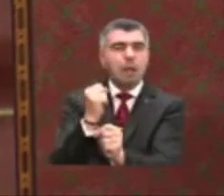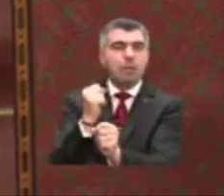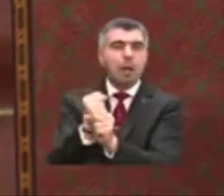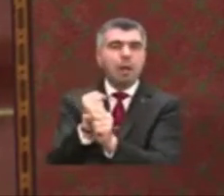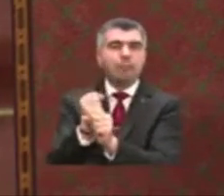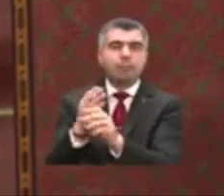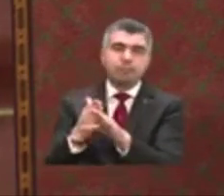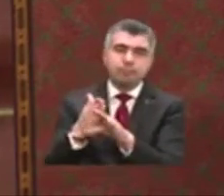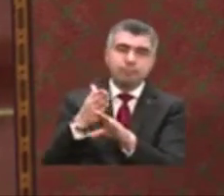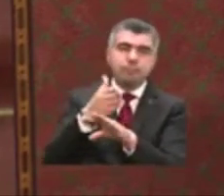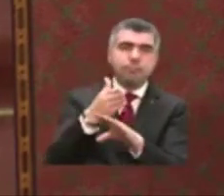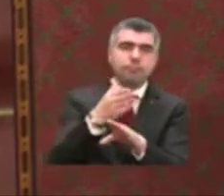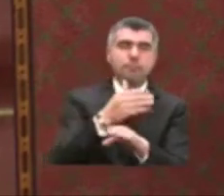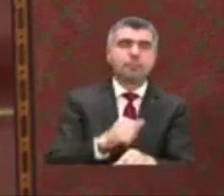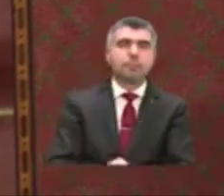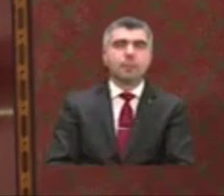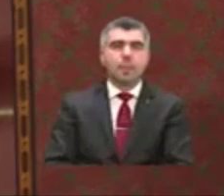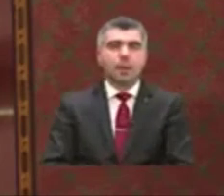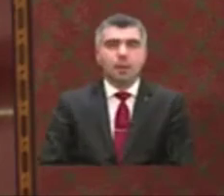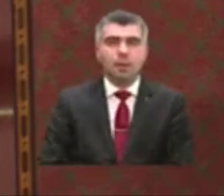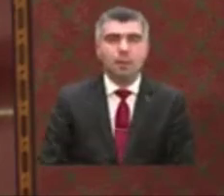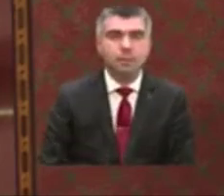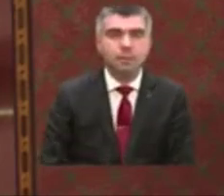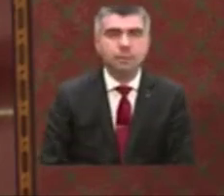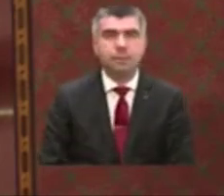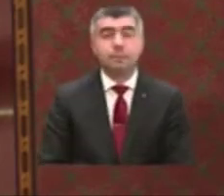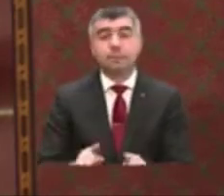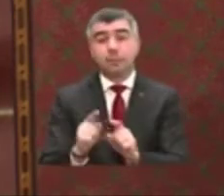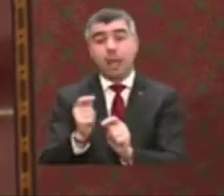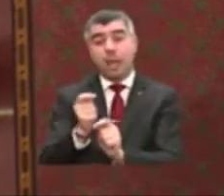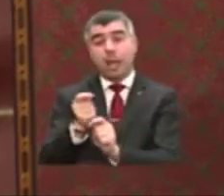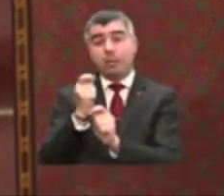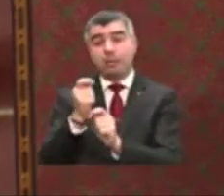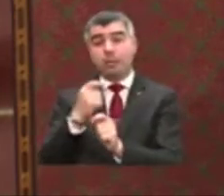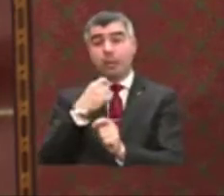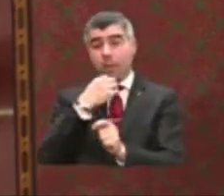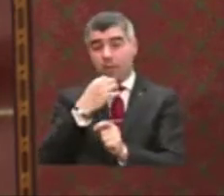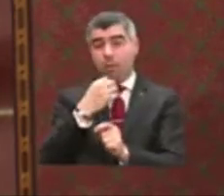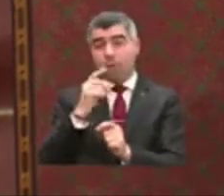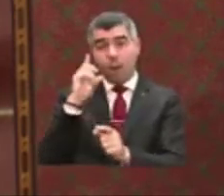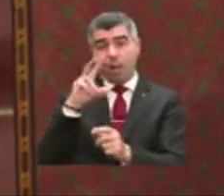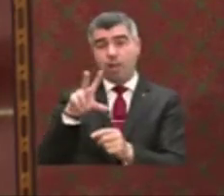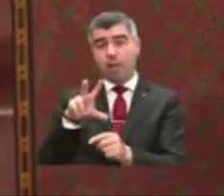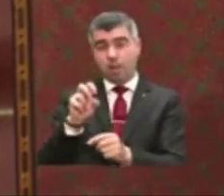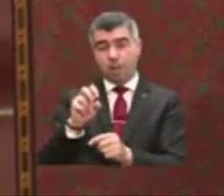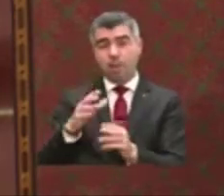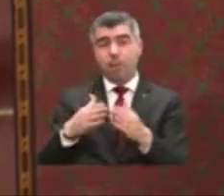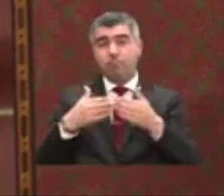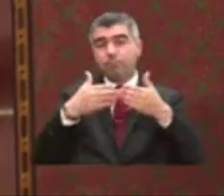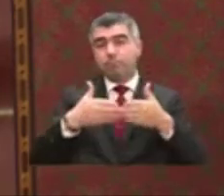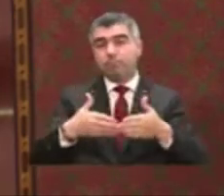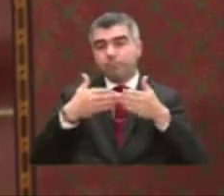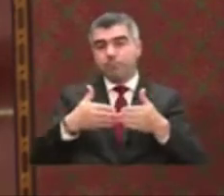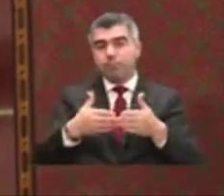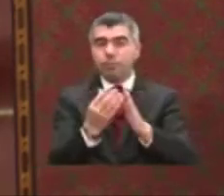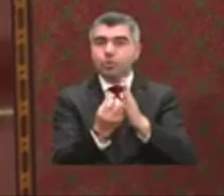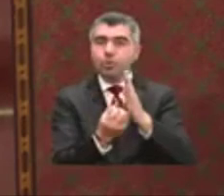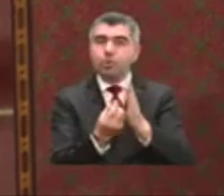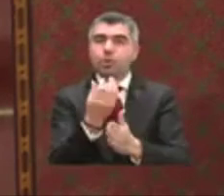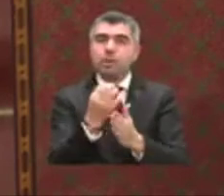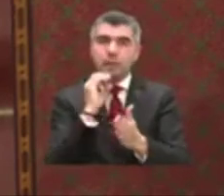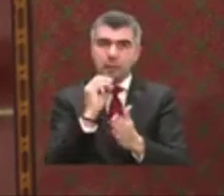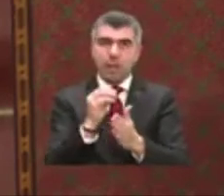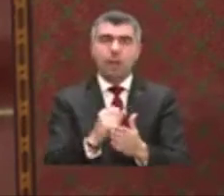الاستثمارات الضرورية في هذا المجال. بالنسبة لأسفي كما تعلمون هنالك الميناء اللي